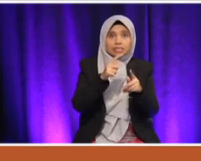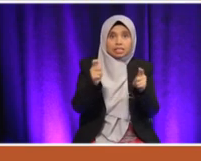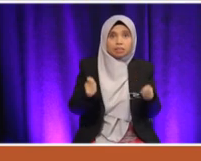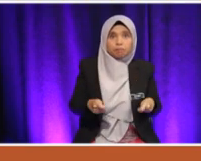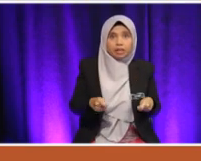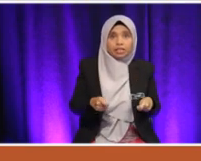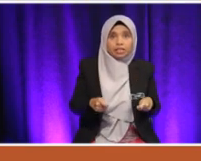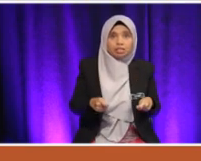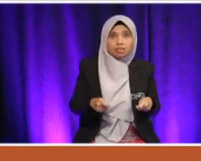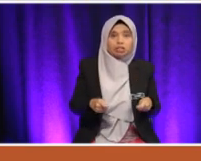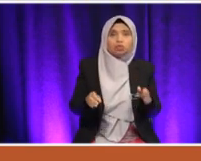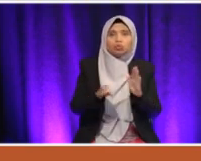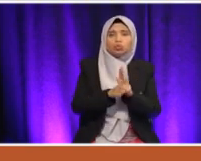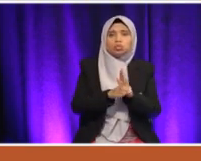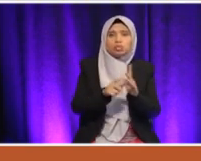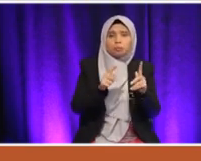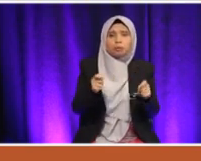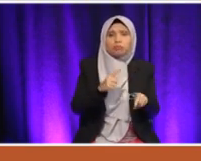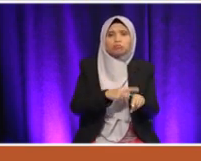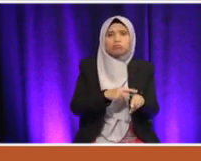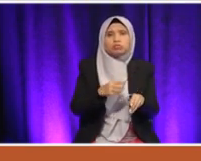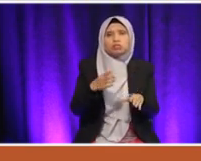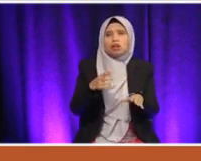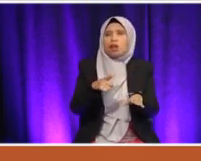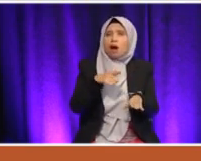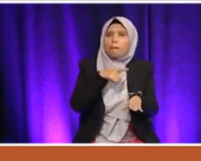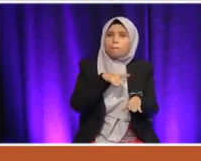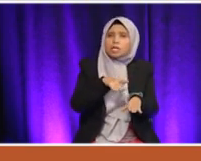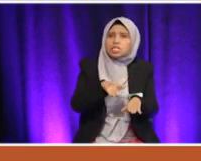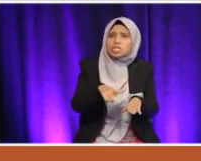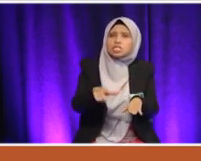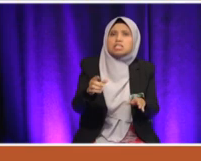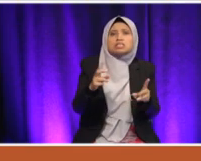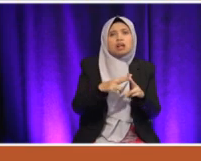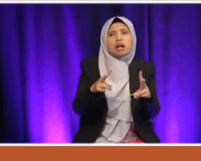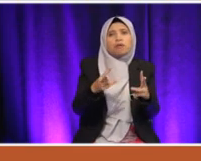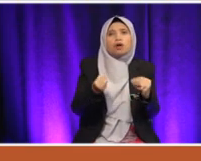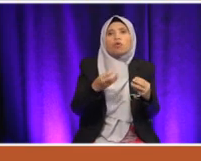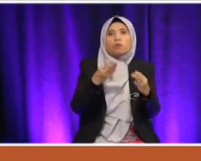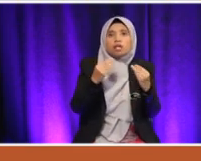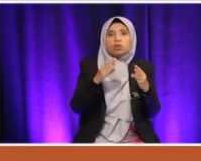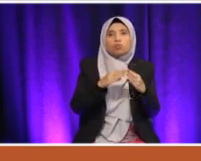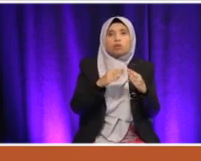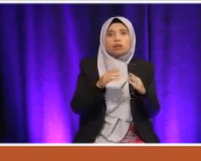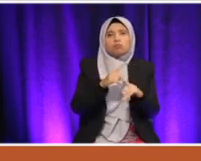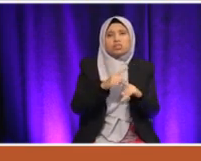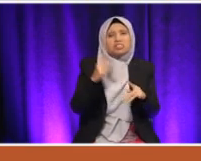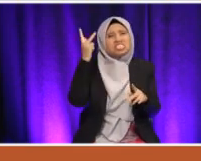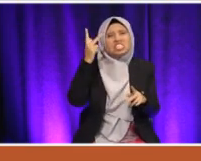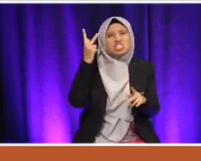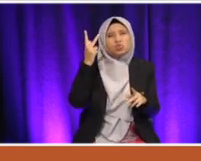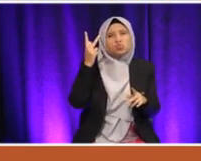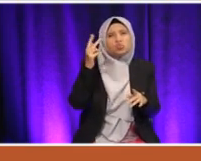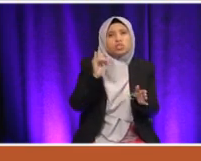yang sangat lama untuk balik ke rumah sedangkan jalan itu dibunuh hari-hari kita tapi dia udah keliru oke